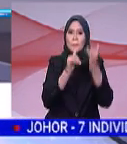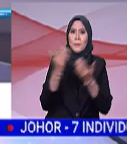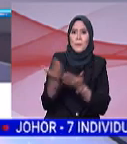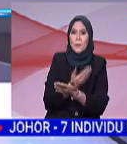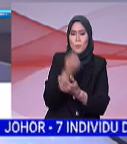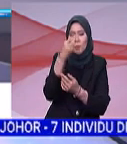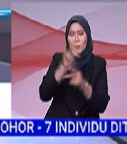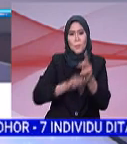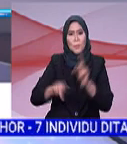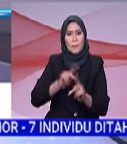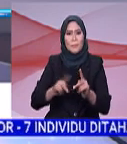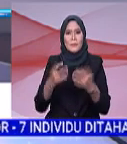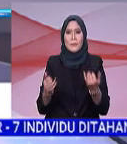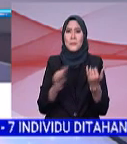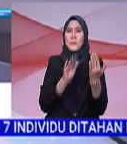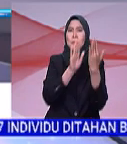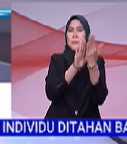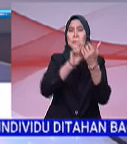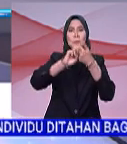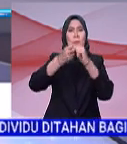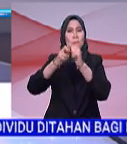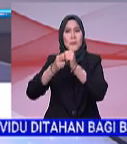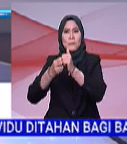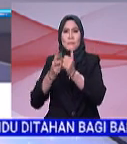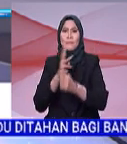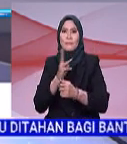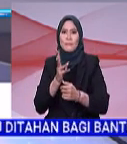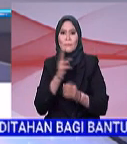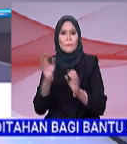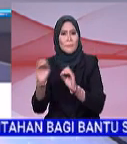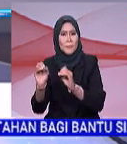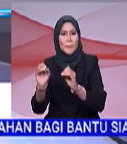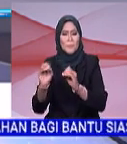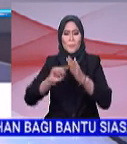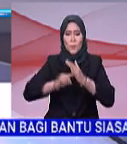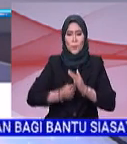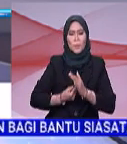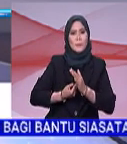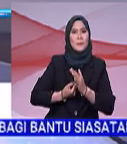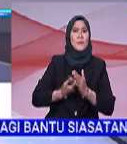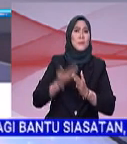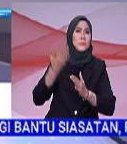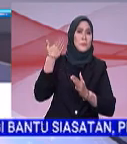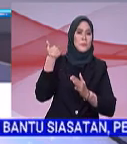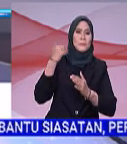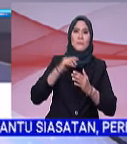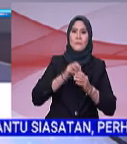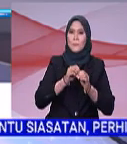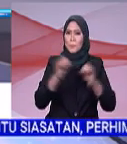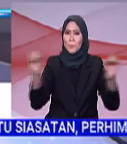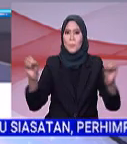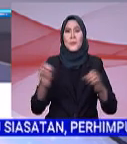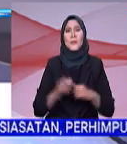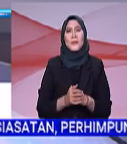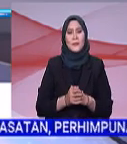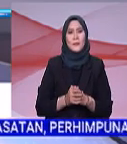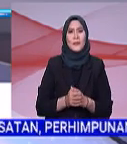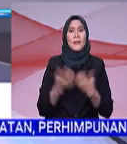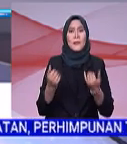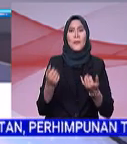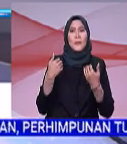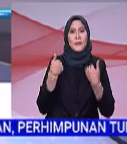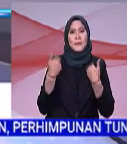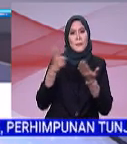penduduk yang tepat sederhada Pan dengan masalah gangguan bekalan air sejak sekian lama wartawan Fakhrul Razi Ismail